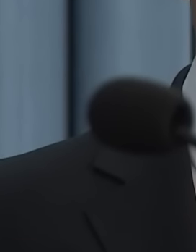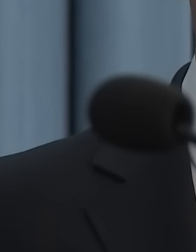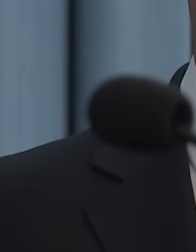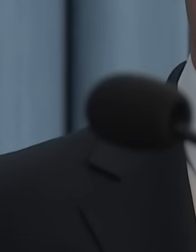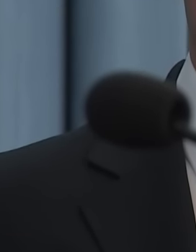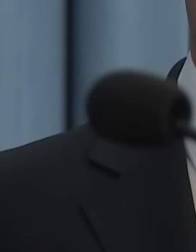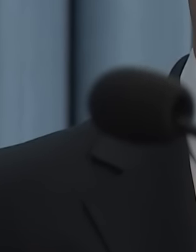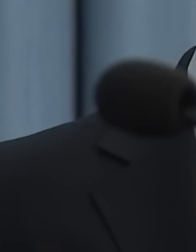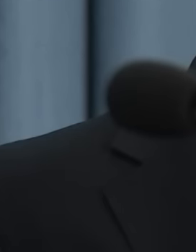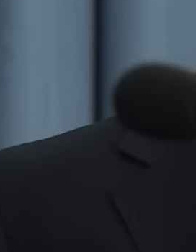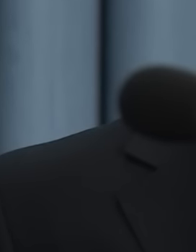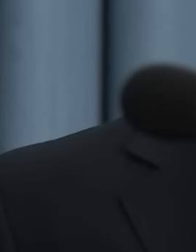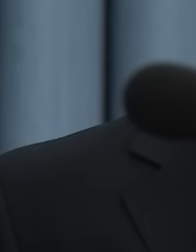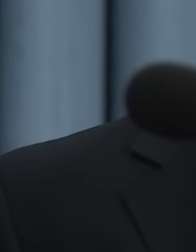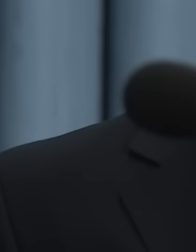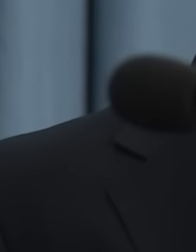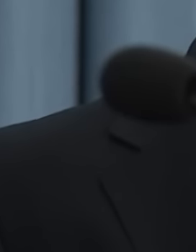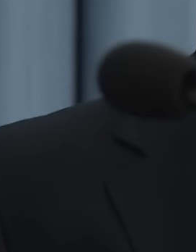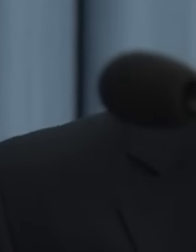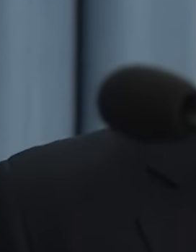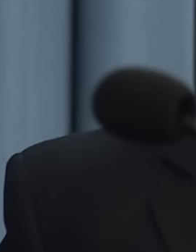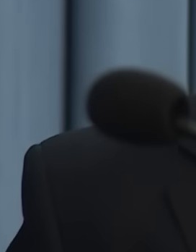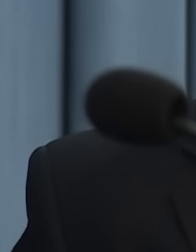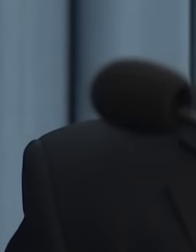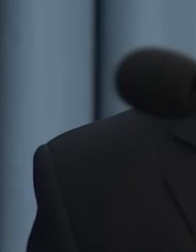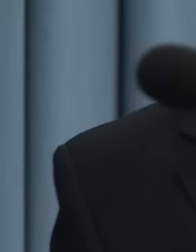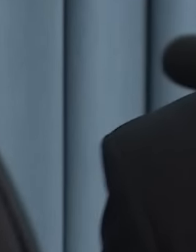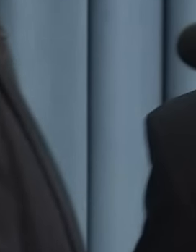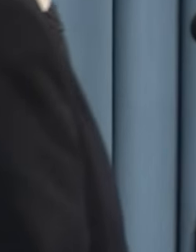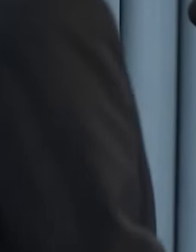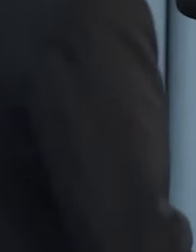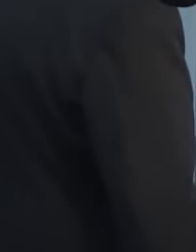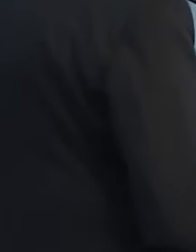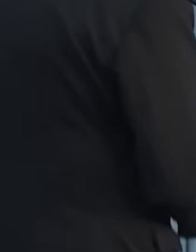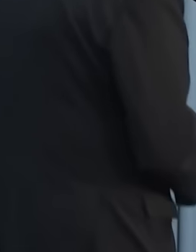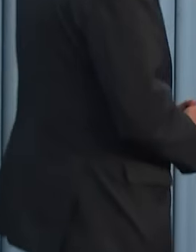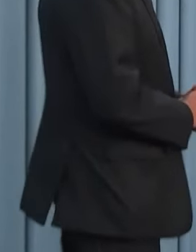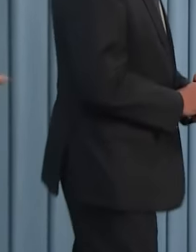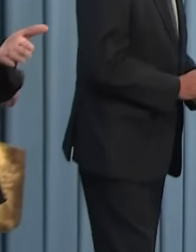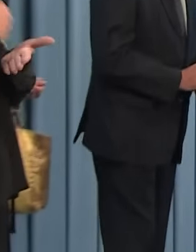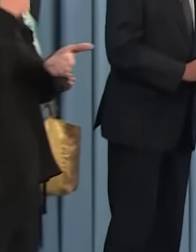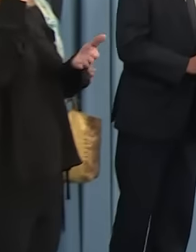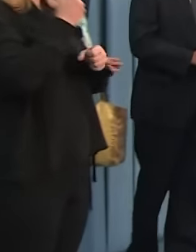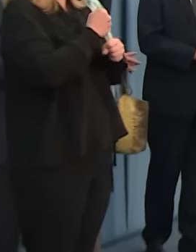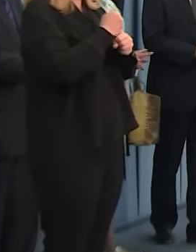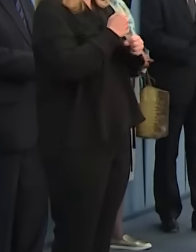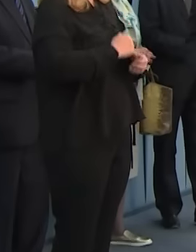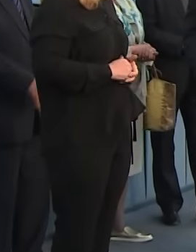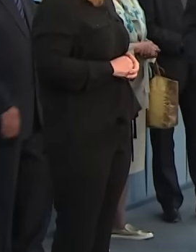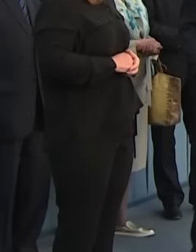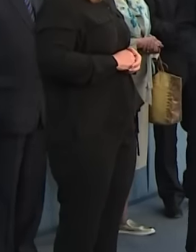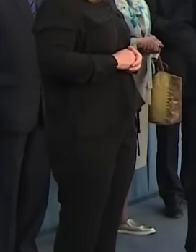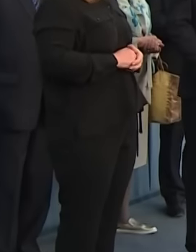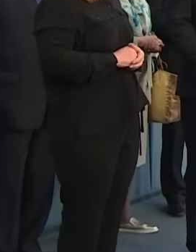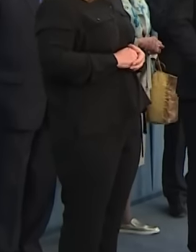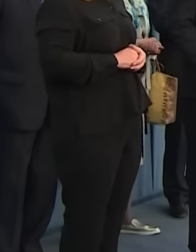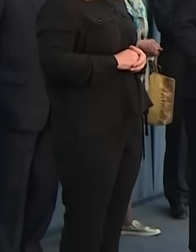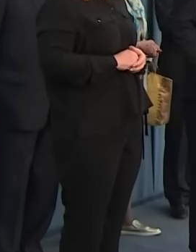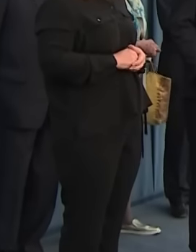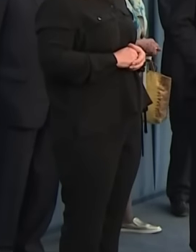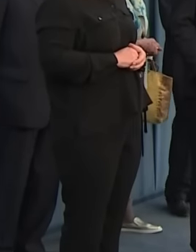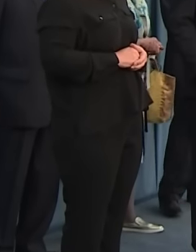rządzić. Tych ostatnie 8 lat to nie była tak naprawdę jakby trauma dla Polski. Polskie